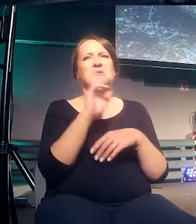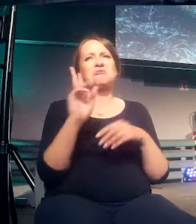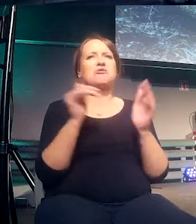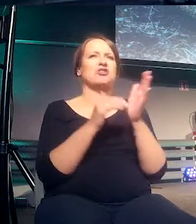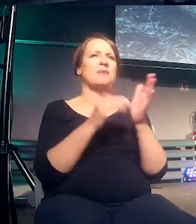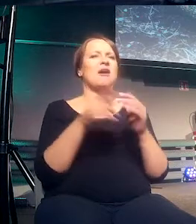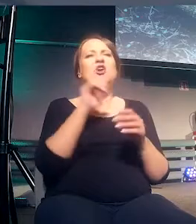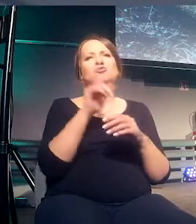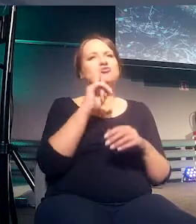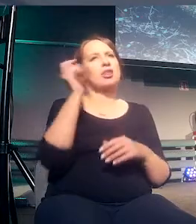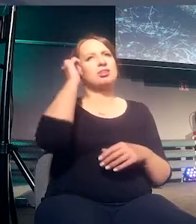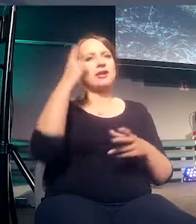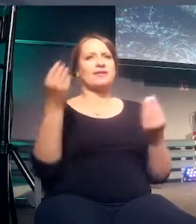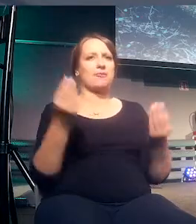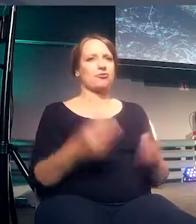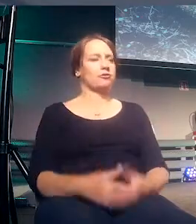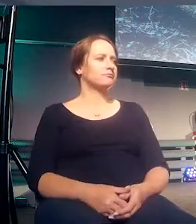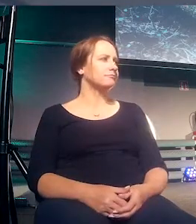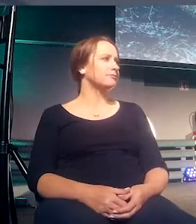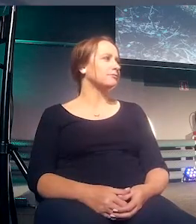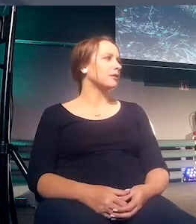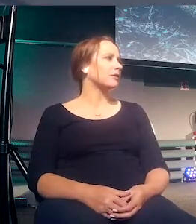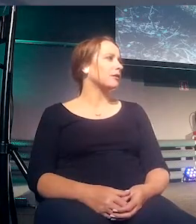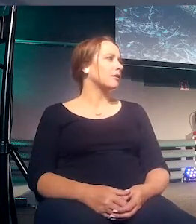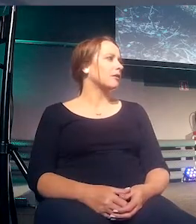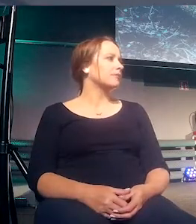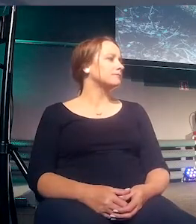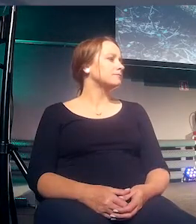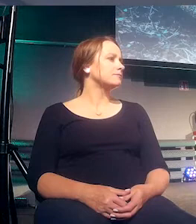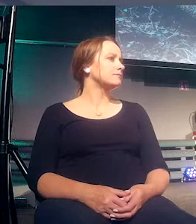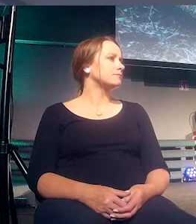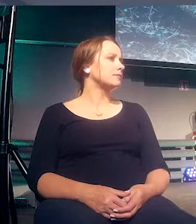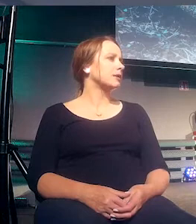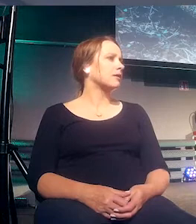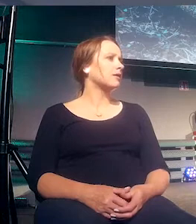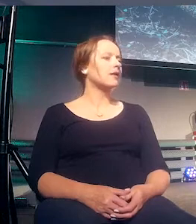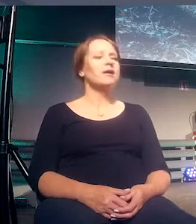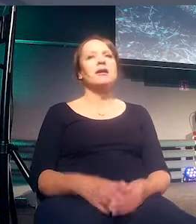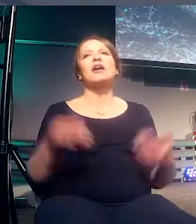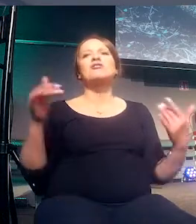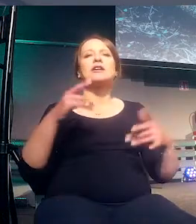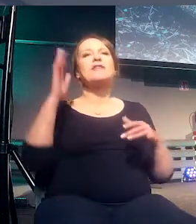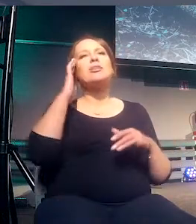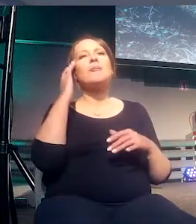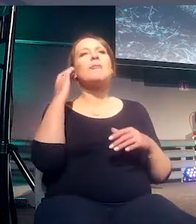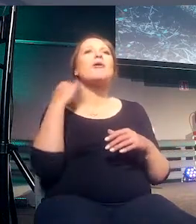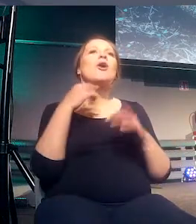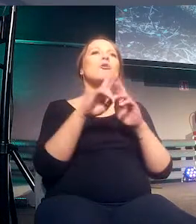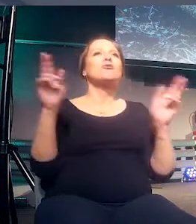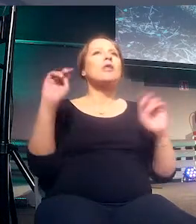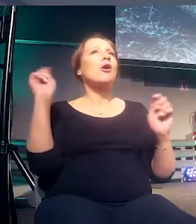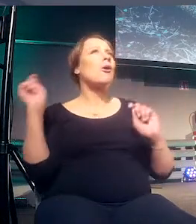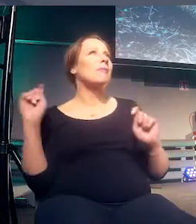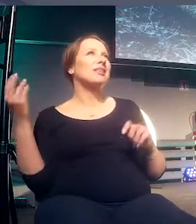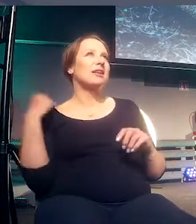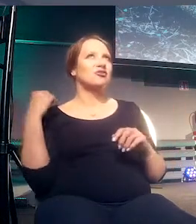sztuczna inteligencja. Oczywiście, jak możecie się domyślić, w ogóle nie posłuchałam tego komentarza, tylko zaparłam się jak osioł,